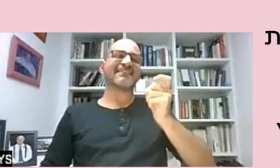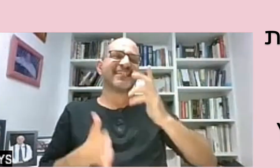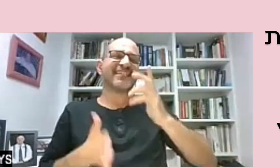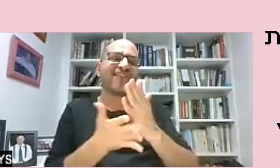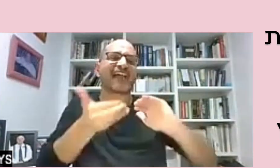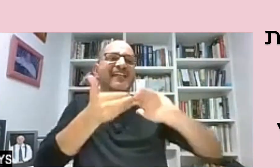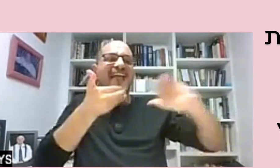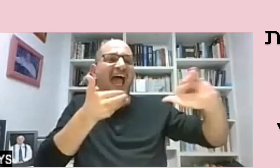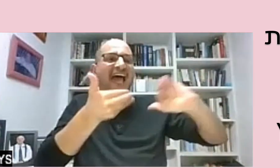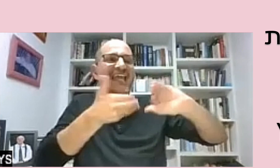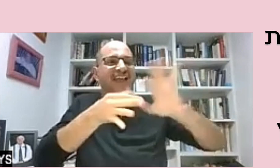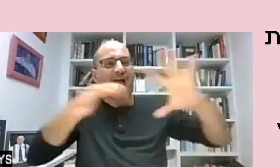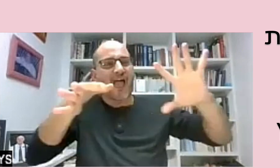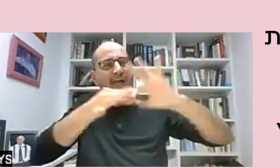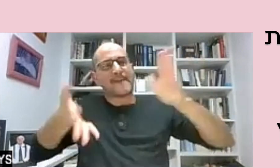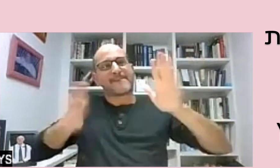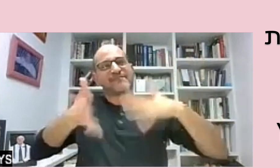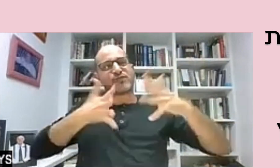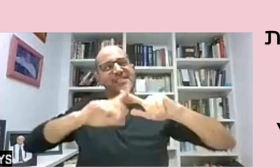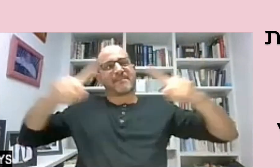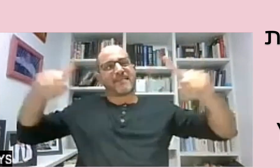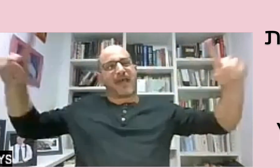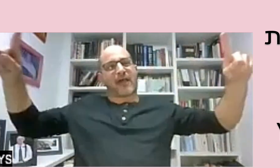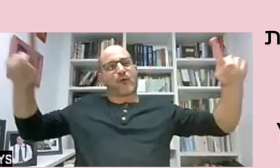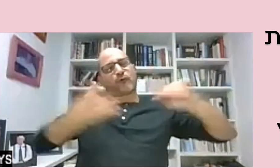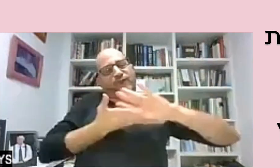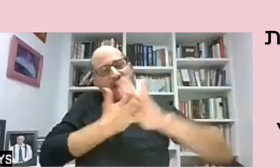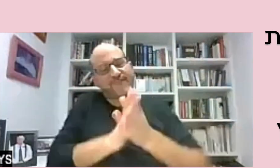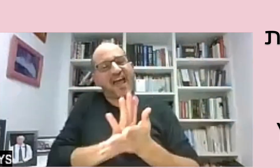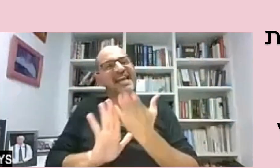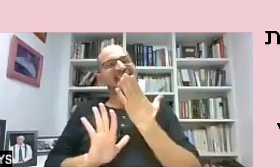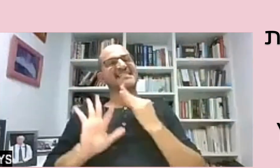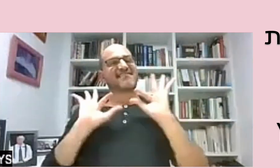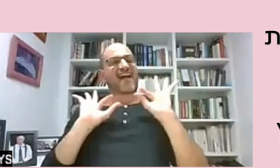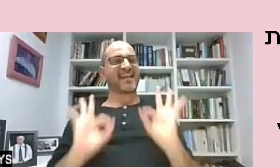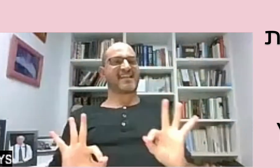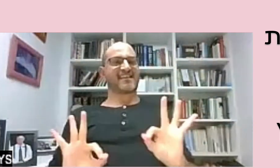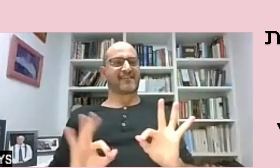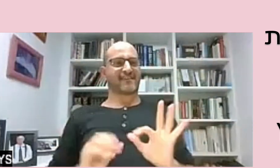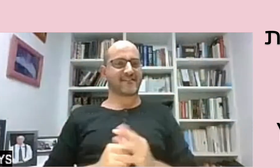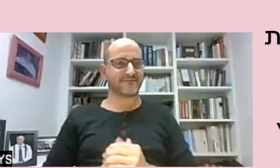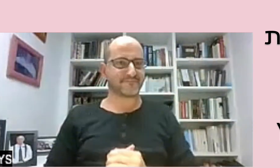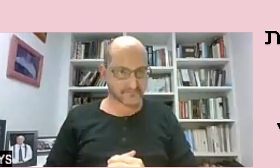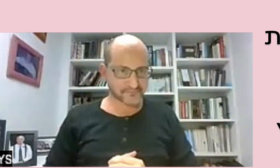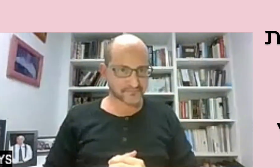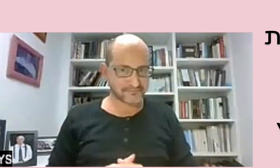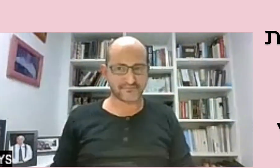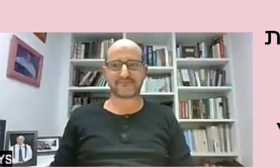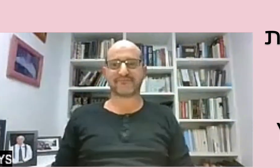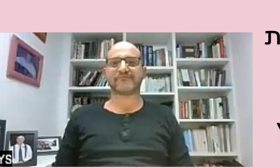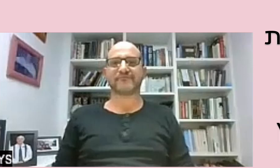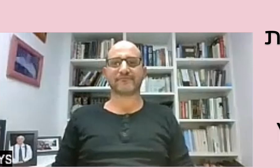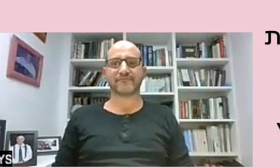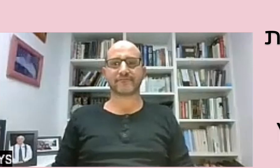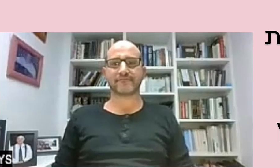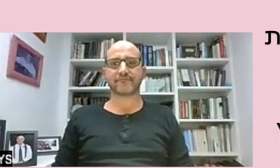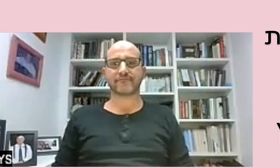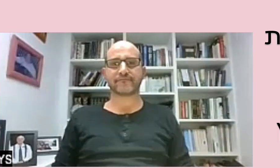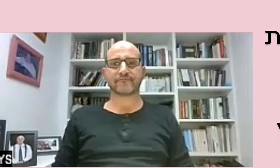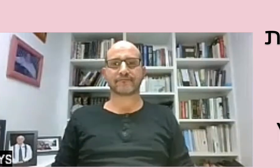הסימנים הישראלית, שהיא כבר בעצם התרחקה והתנתקה מהמשפעות של סימנים אחרים, והפכה לשפה עצמאית.